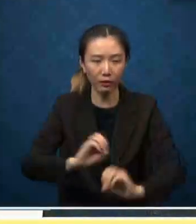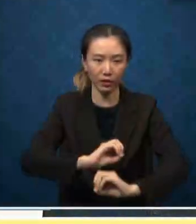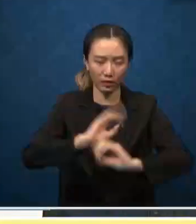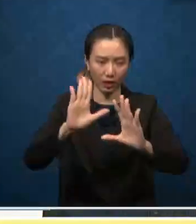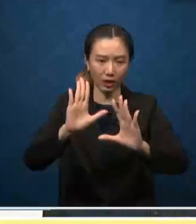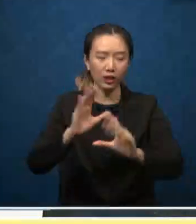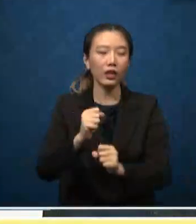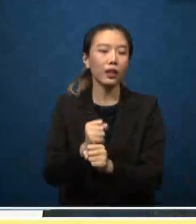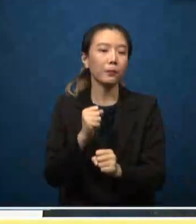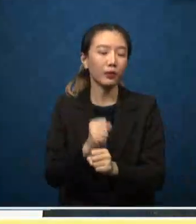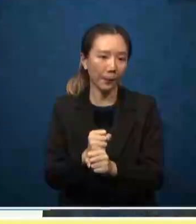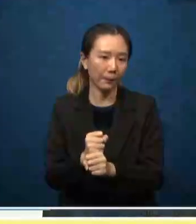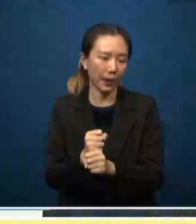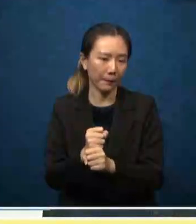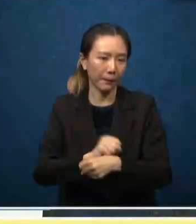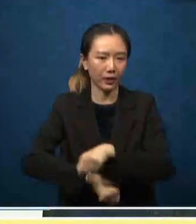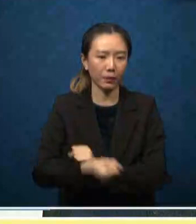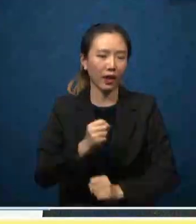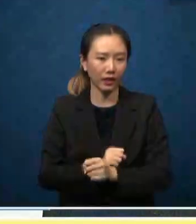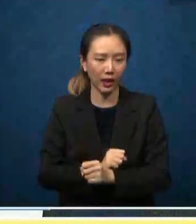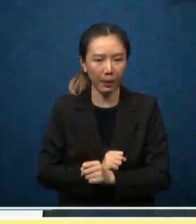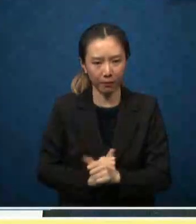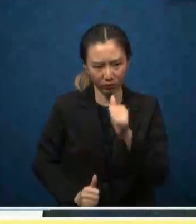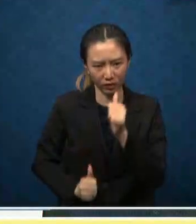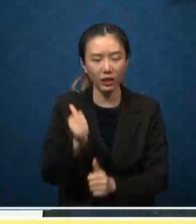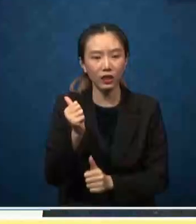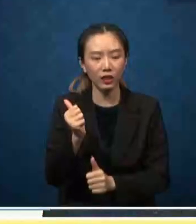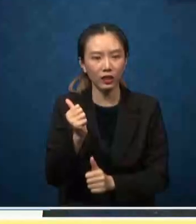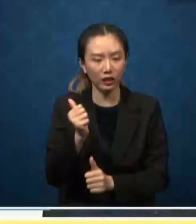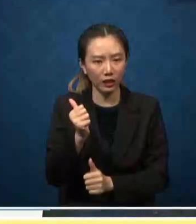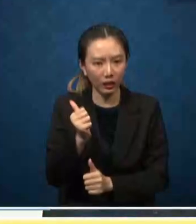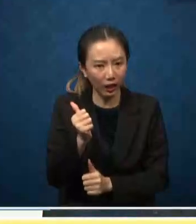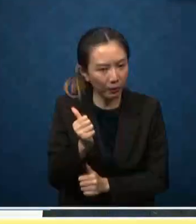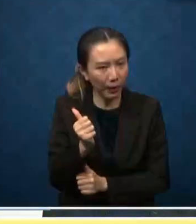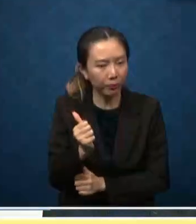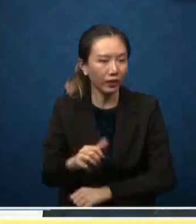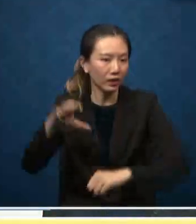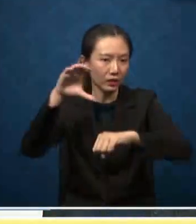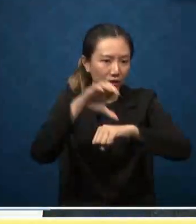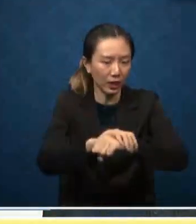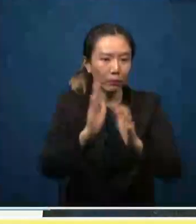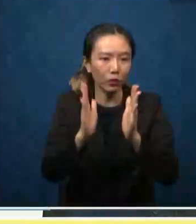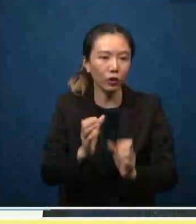ปใช้ให้เกิดประโยชน์อย่างสูงสุดโดยเฉพาะยิ่งปราบปรามไอ้พวก call center ได้อย่างได้ผลครับขอบคุณท่านประธานอย่างสูงครับ